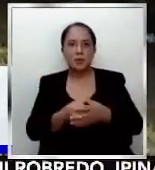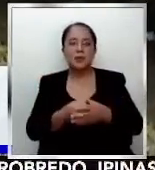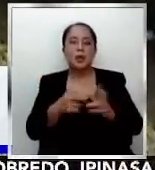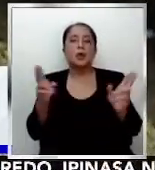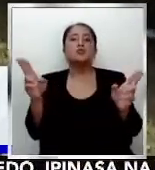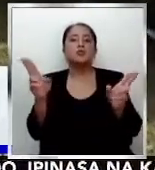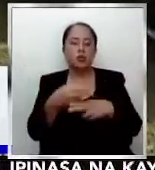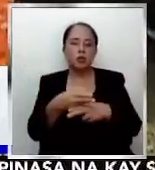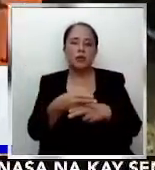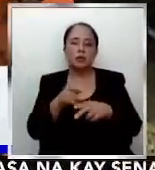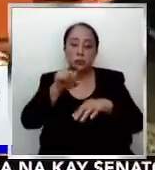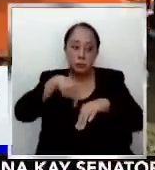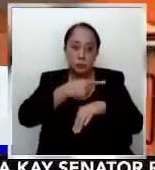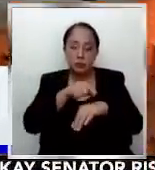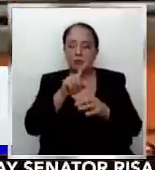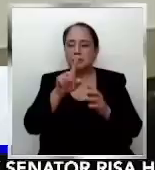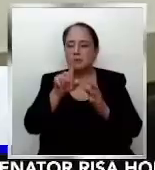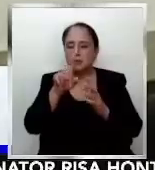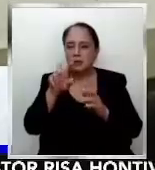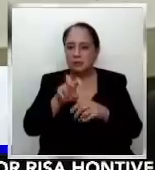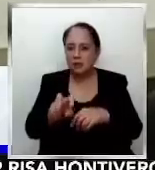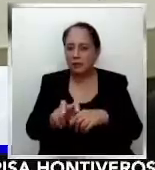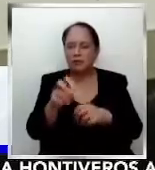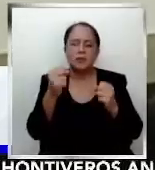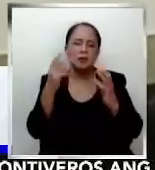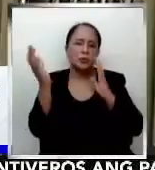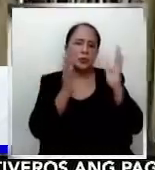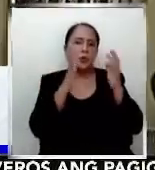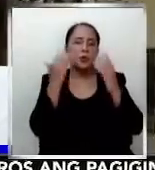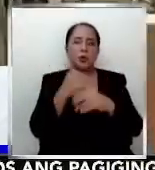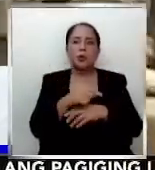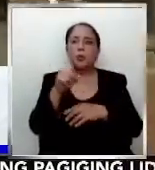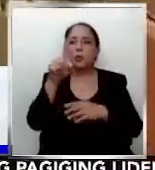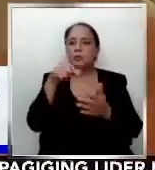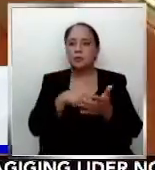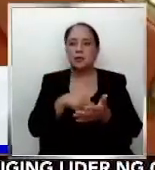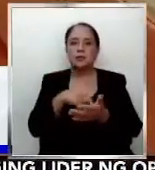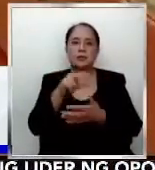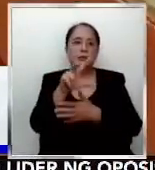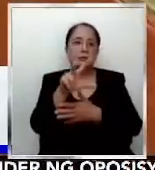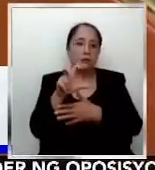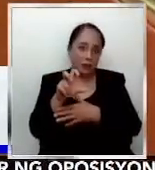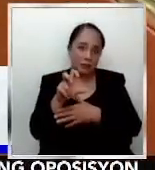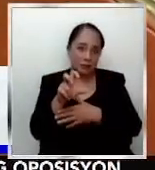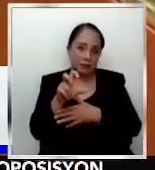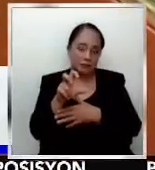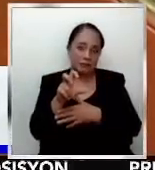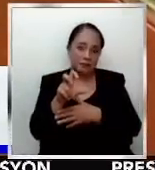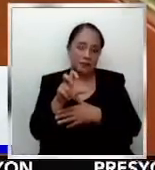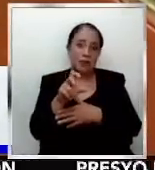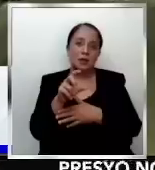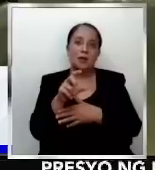mga commuter, marami rin itong maseserbisyuhan dahil mahigit 1,300 pasahero ang kaya nitong